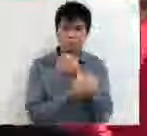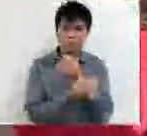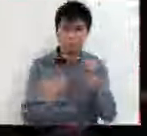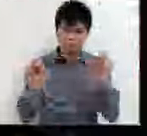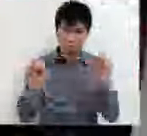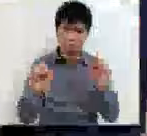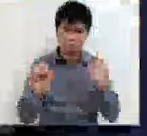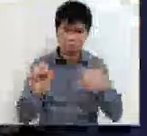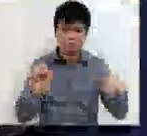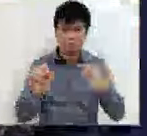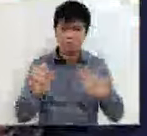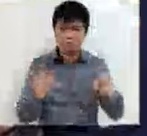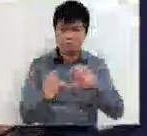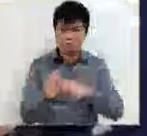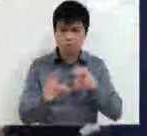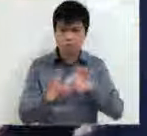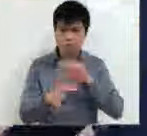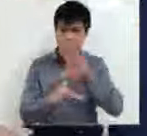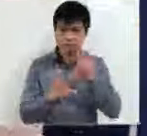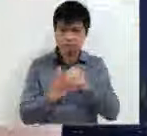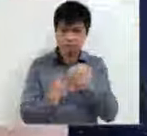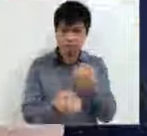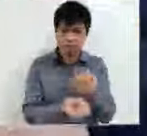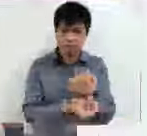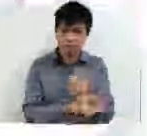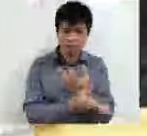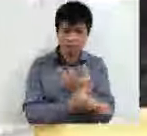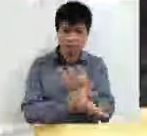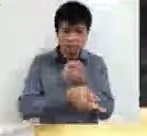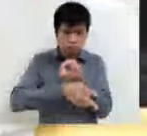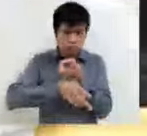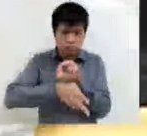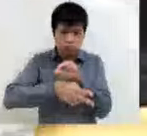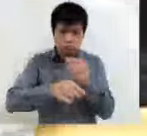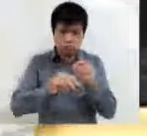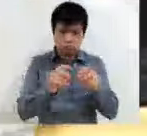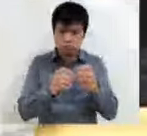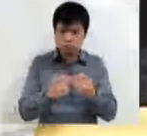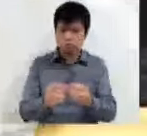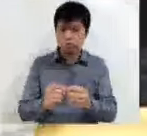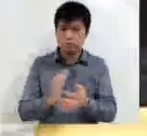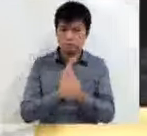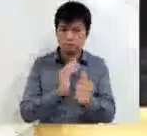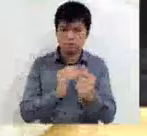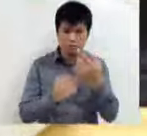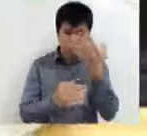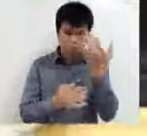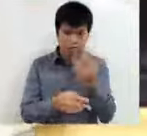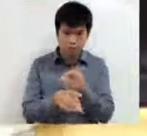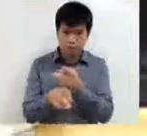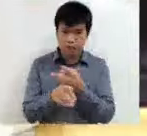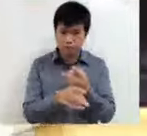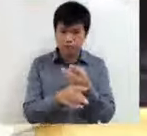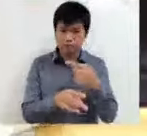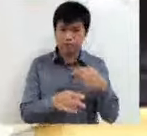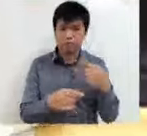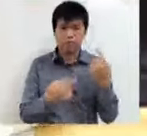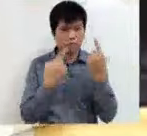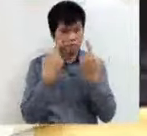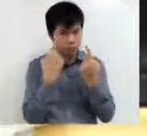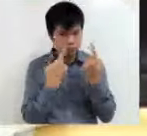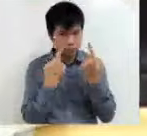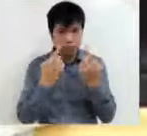experts bilang pag-iingat kasunod na nangyaring Marawi bombing. It is always a concern, no? Kaya nga nagre-ready tayo for